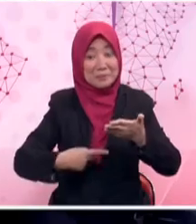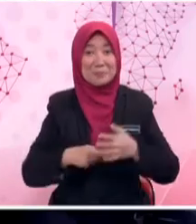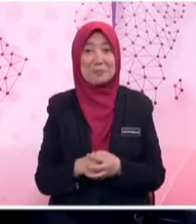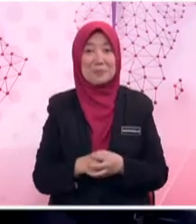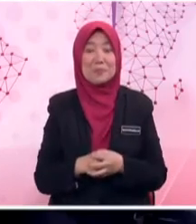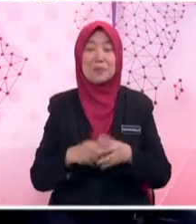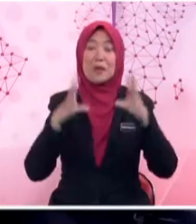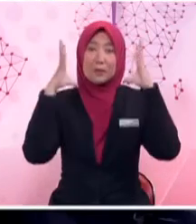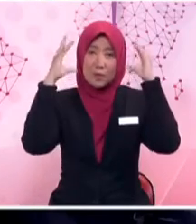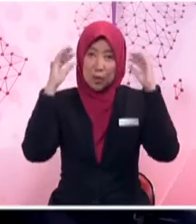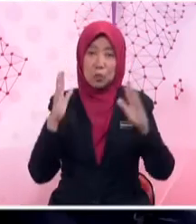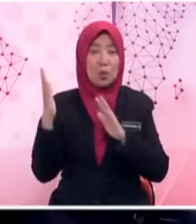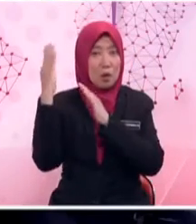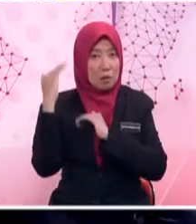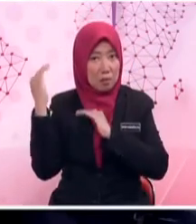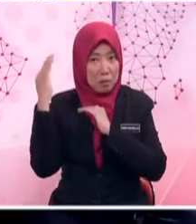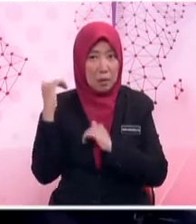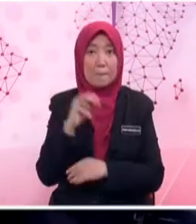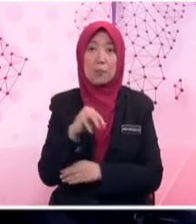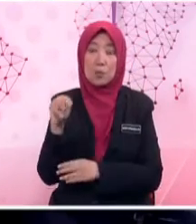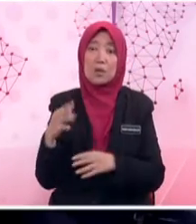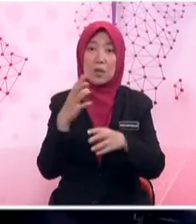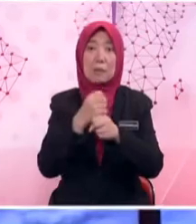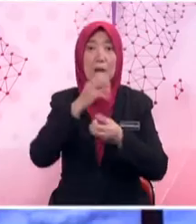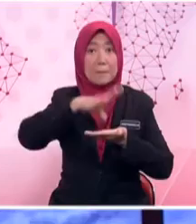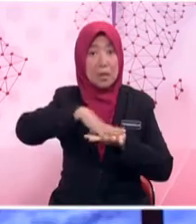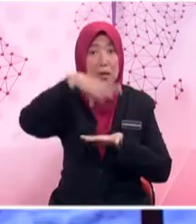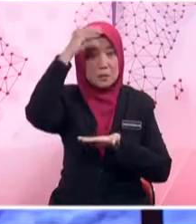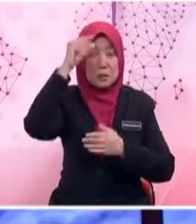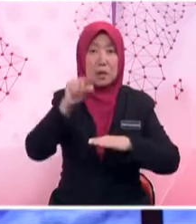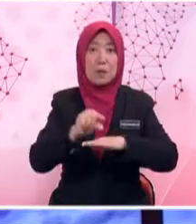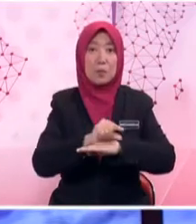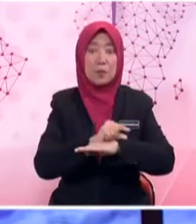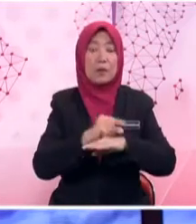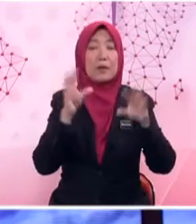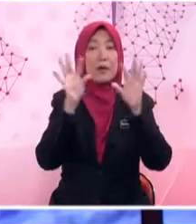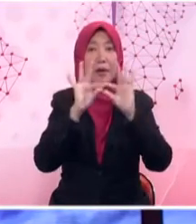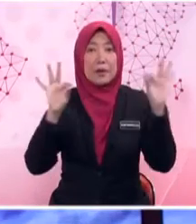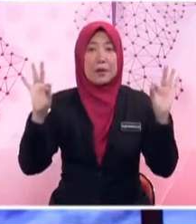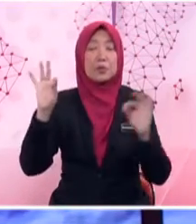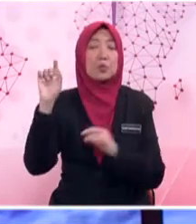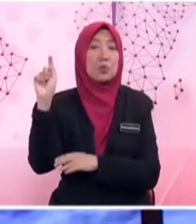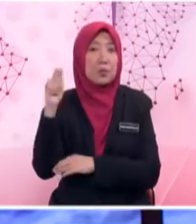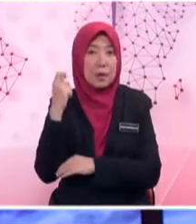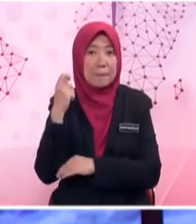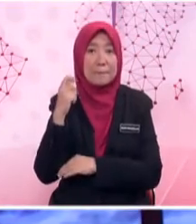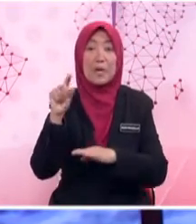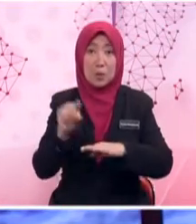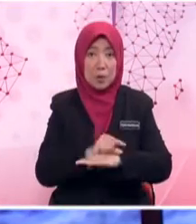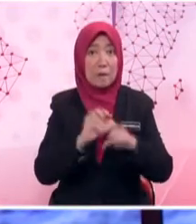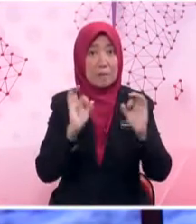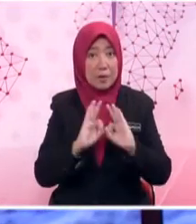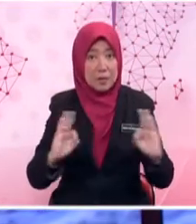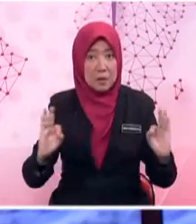Cikgu harap murid-murid dapat belajar membina ayat tunggal menggunakan frasa menjadi ayat tunggal yang betul